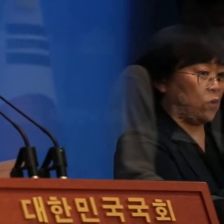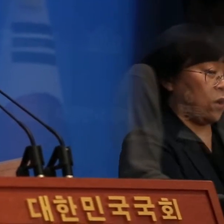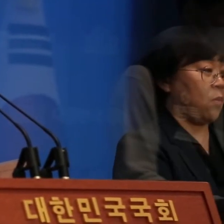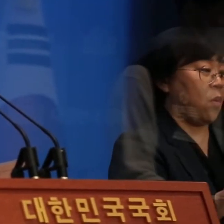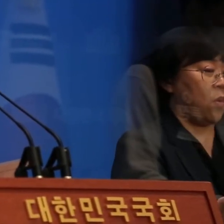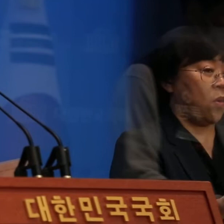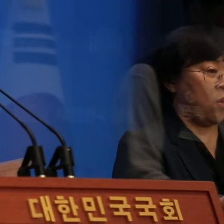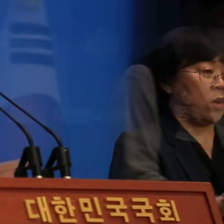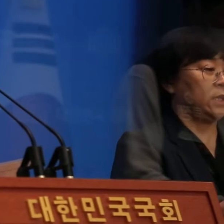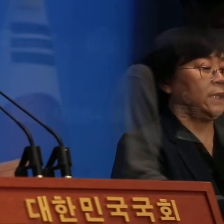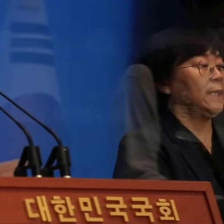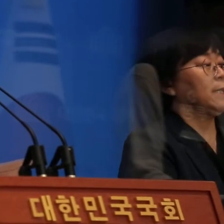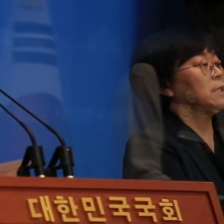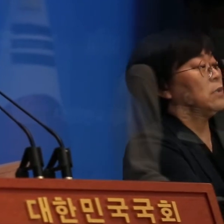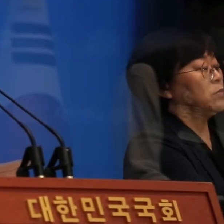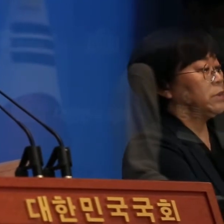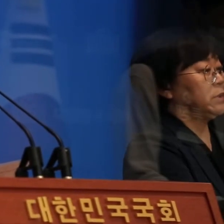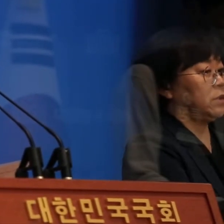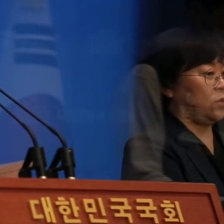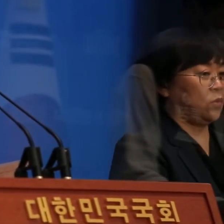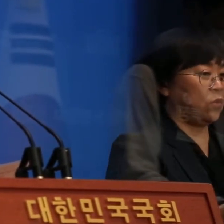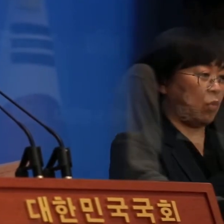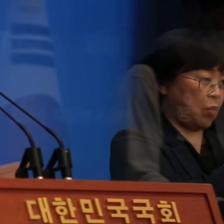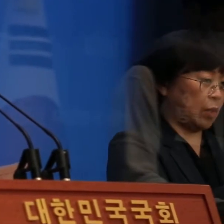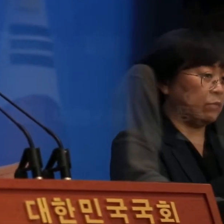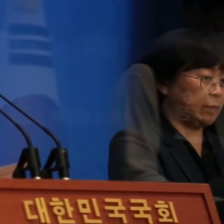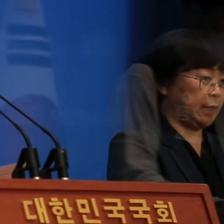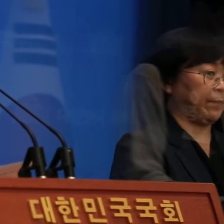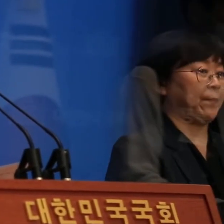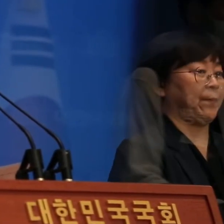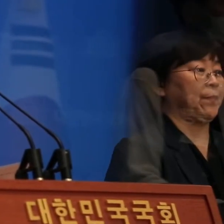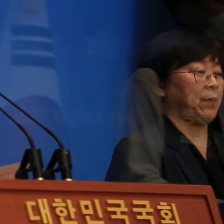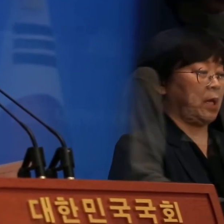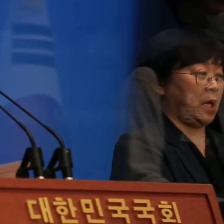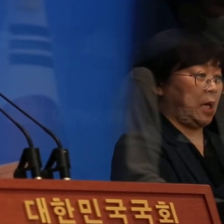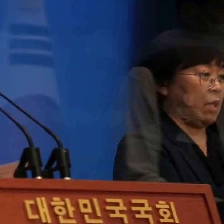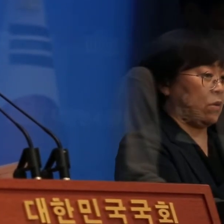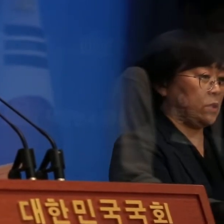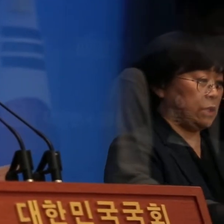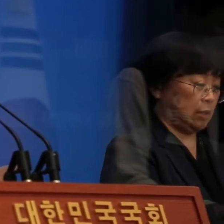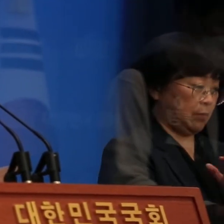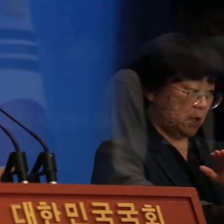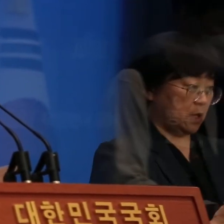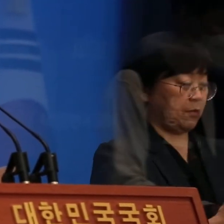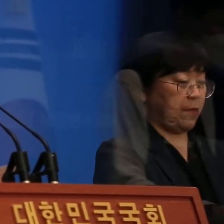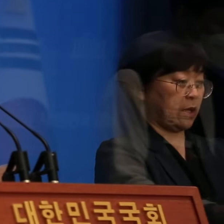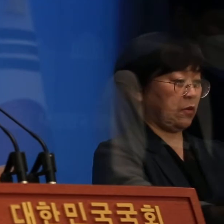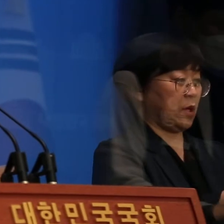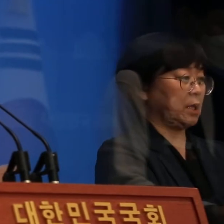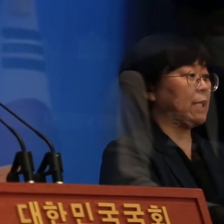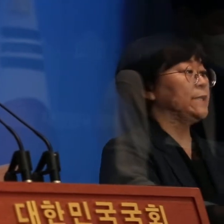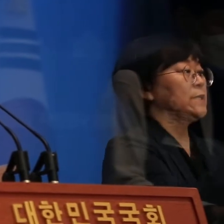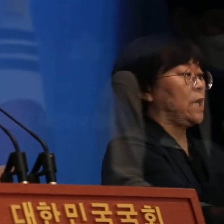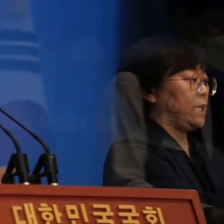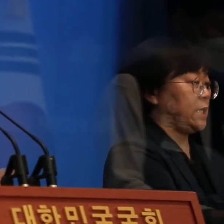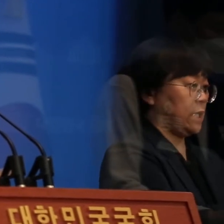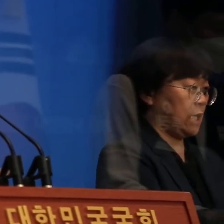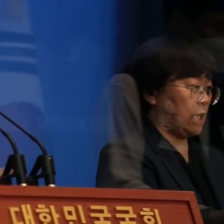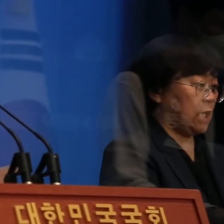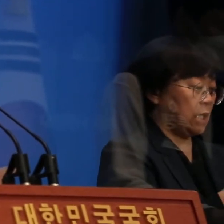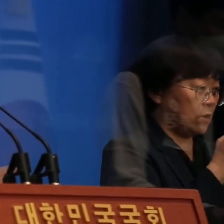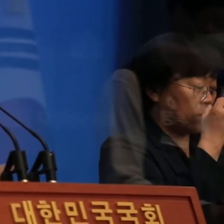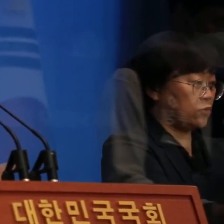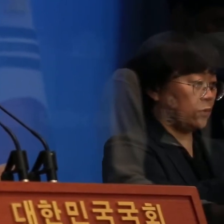작용되는 것은 일자리 문제와 노동권의 문제입니다. 에너지 전환에 대비한 일자리 창출의 청사진이